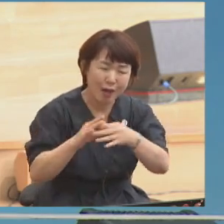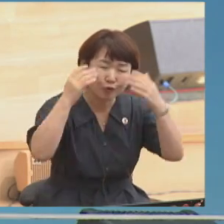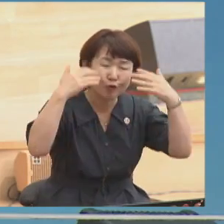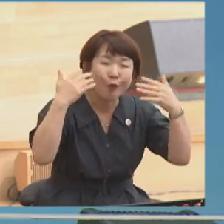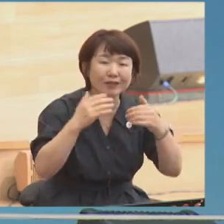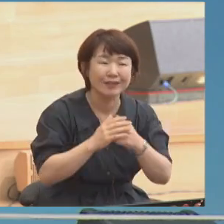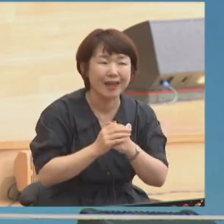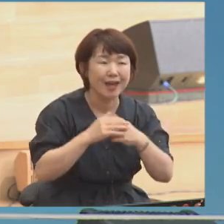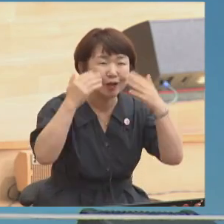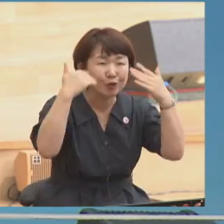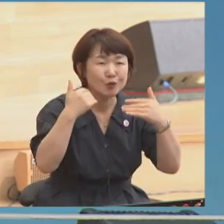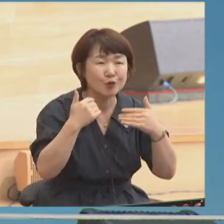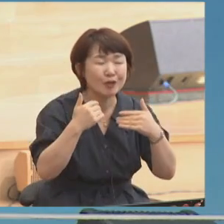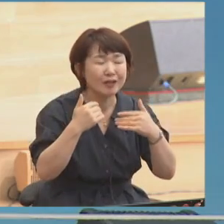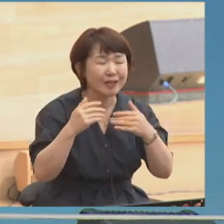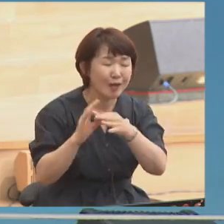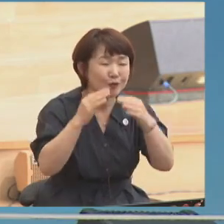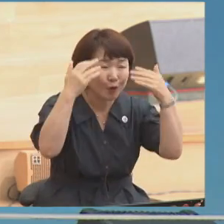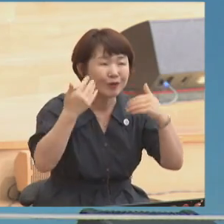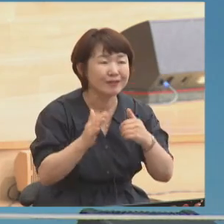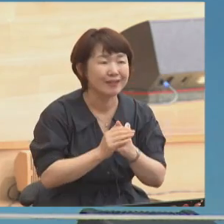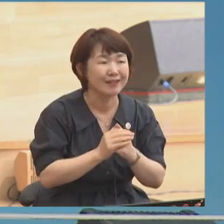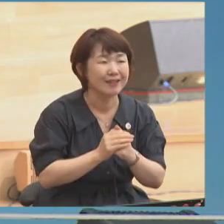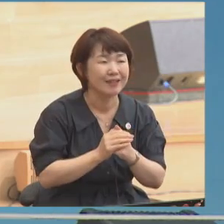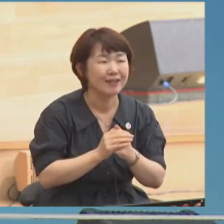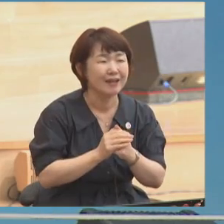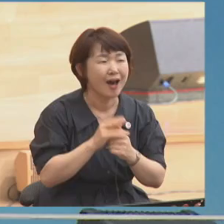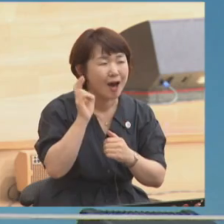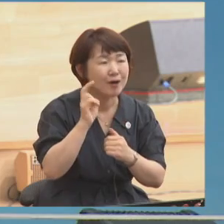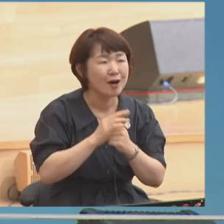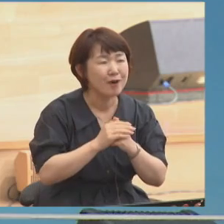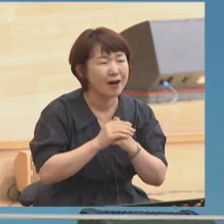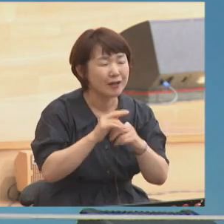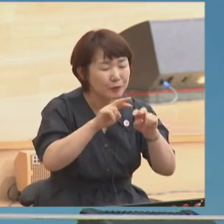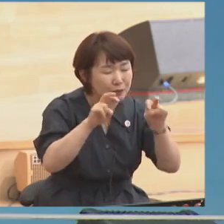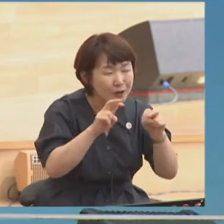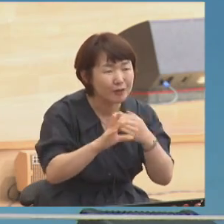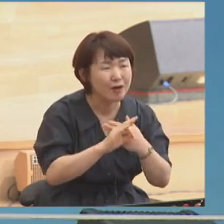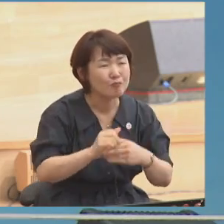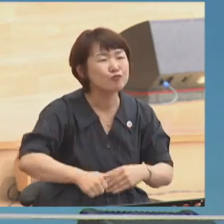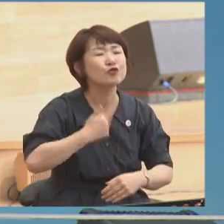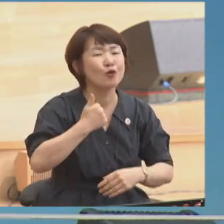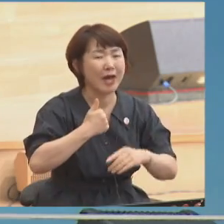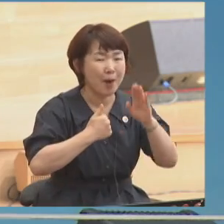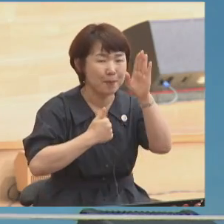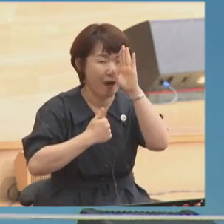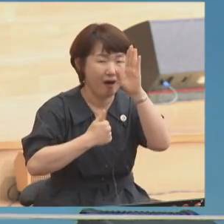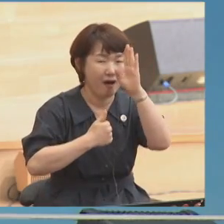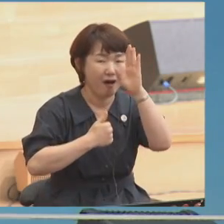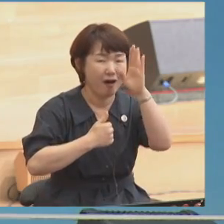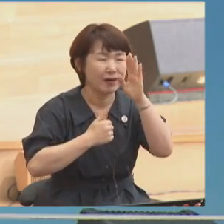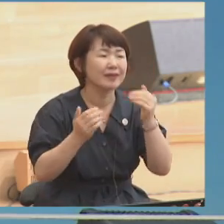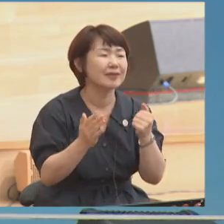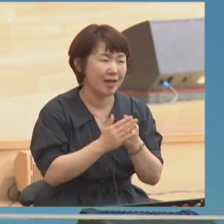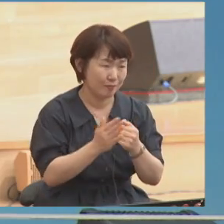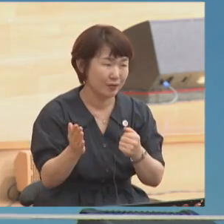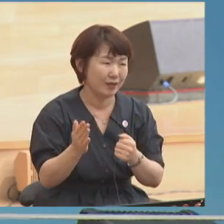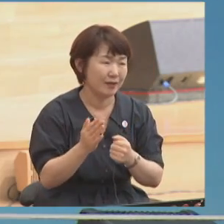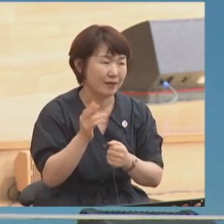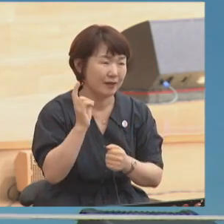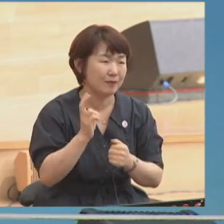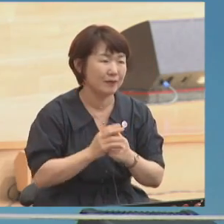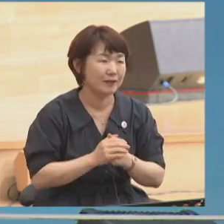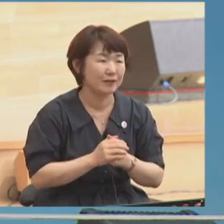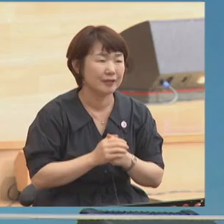더웠지. 어쩌면 분노의 질병이 찾아온